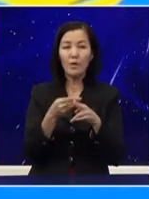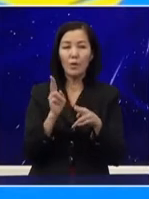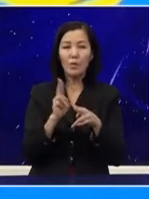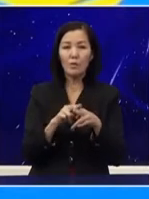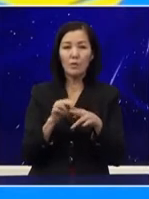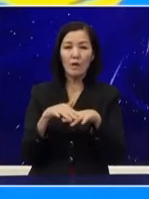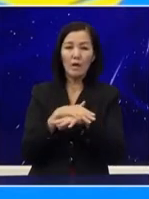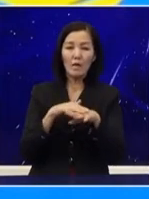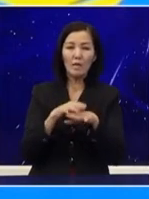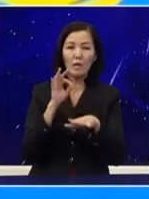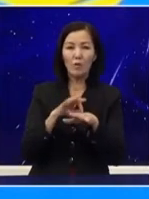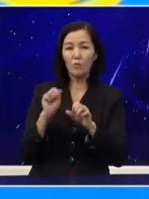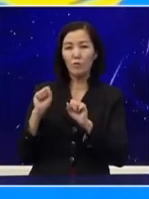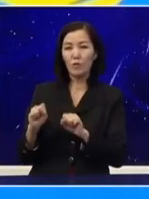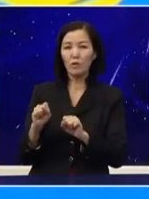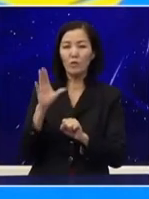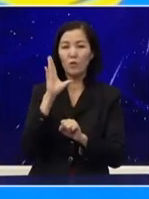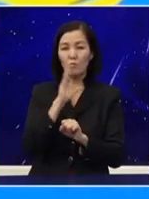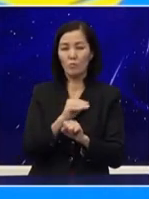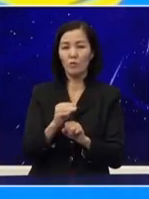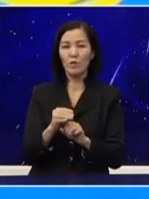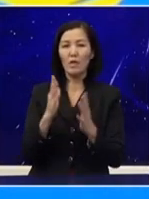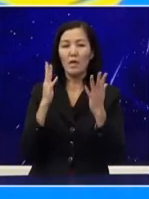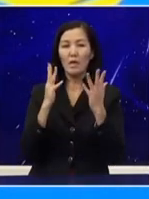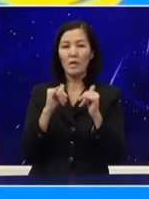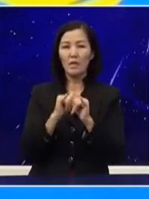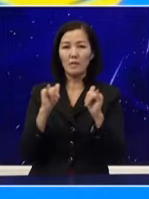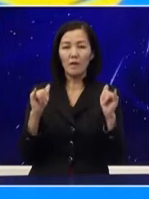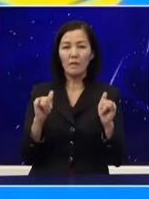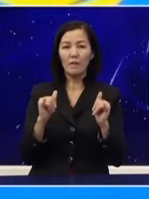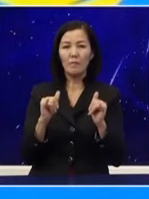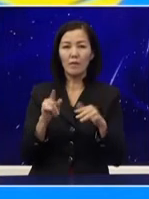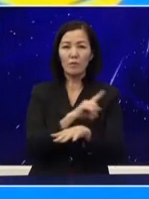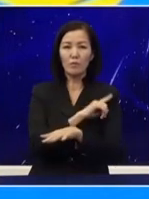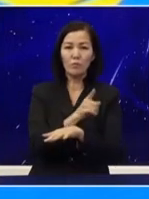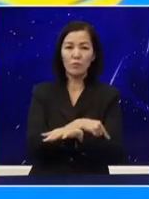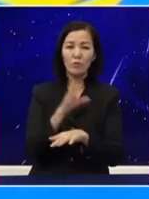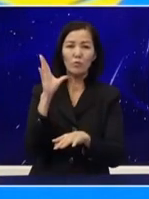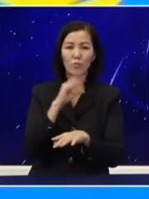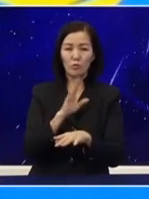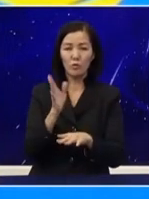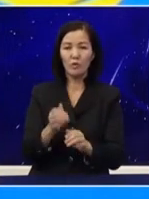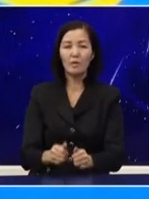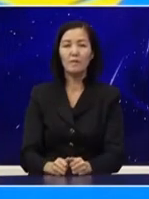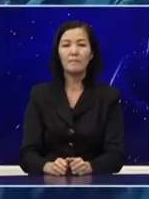елде коронавирус жұқтырған азаматтардың саны артып, карантин шараларын күшейтуге алып келуі мүмкін.